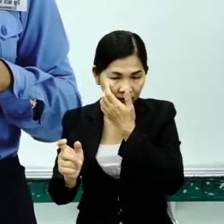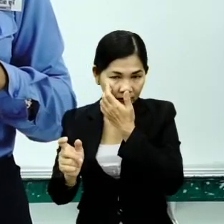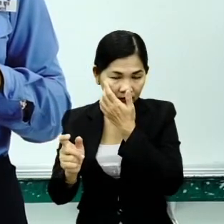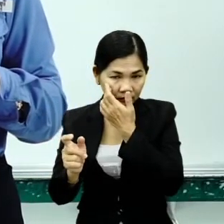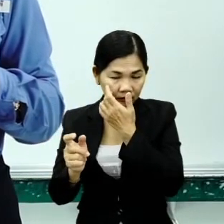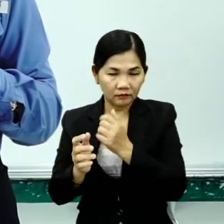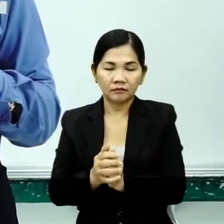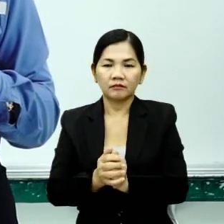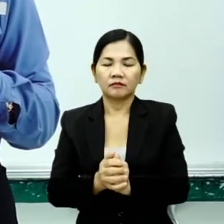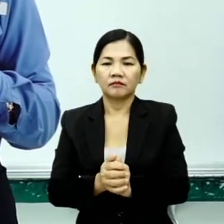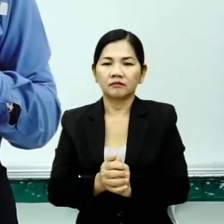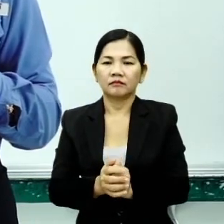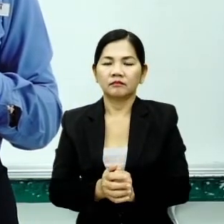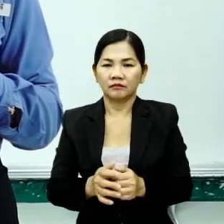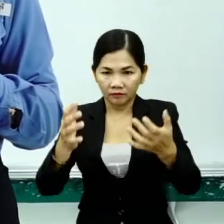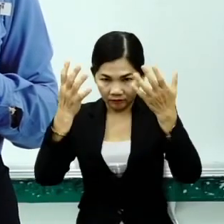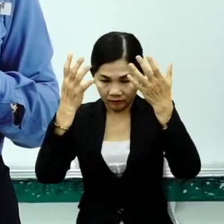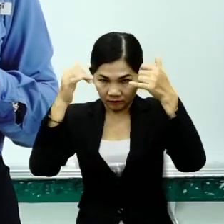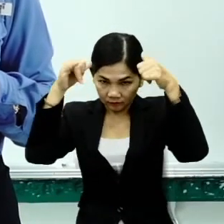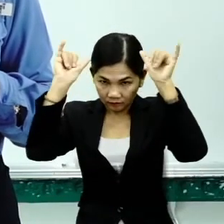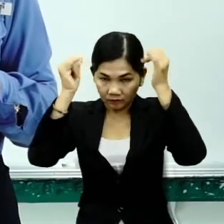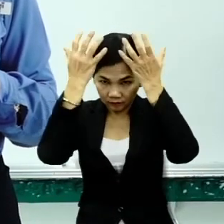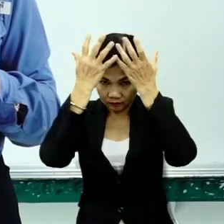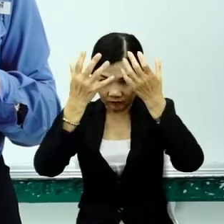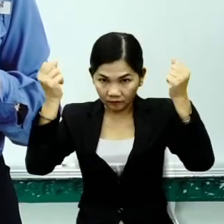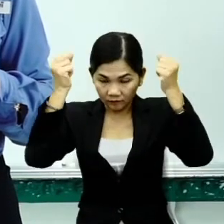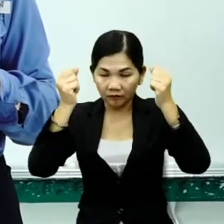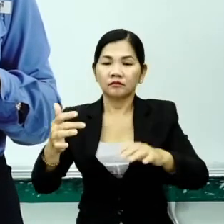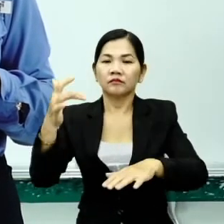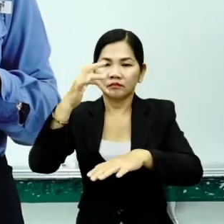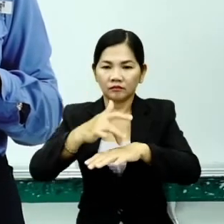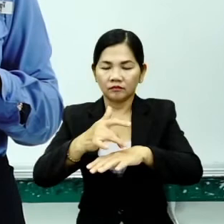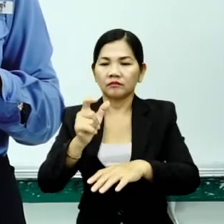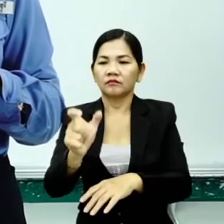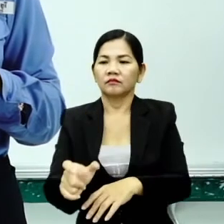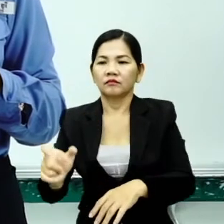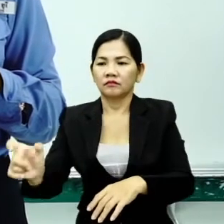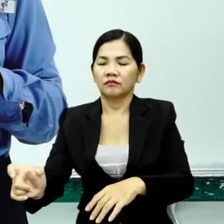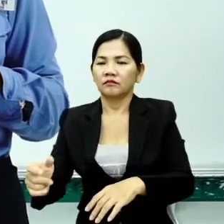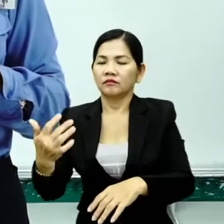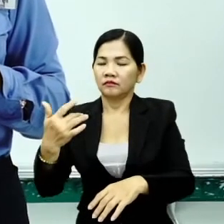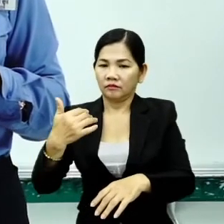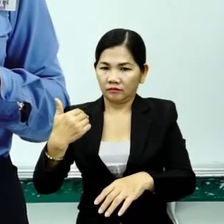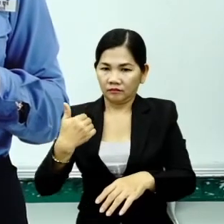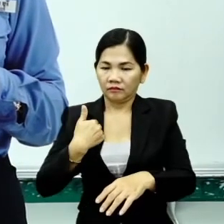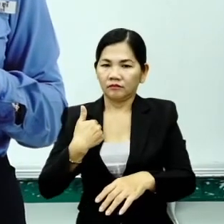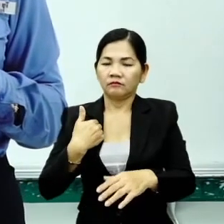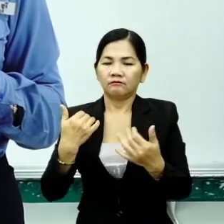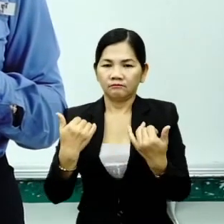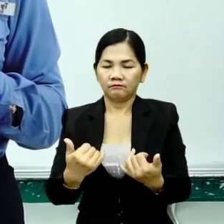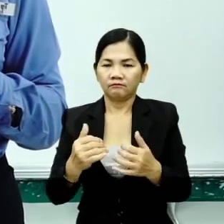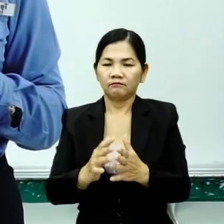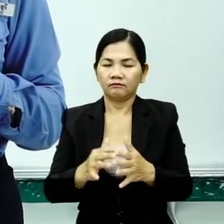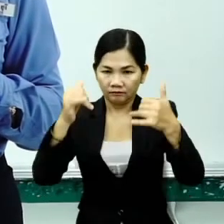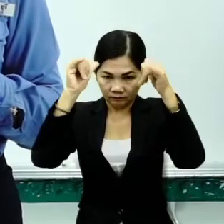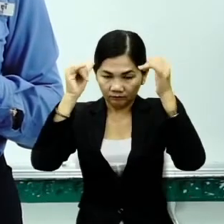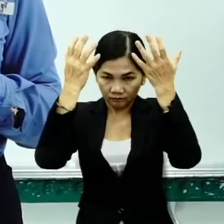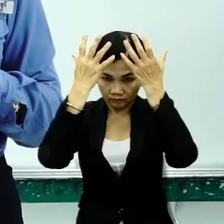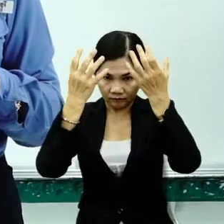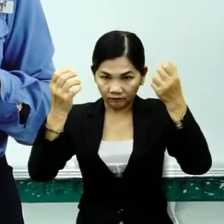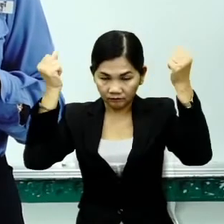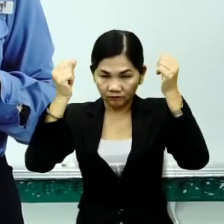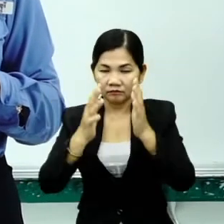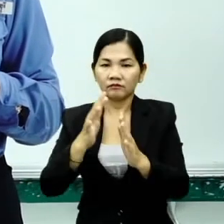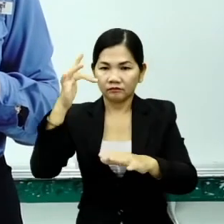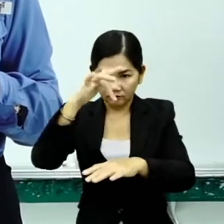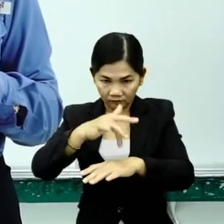chà cô là lớp đôi chưa ở sạch cô của bầy ta việc đo pho pa po vậy là đo mà nuôi dưỡng chà đôi chưa cô đôi chưa có bấy vì ai